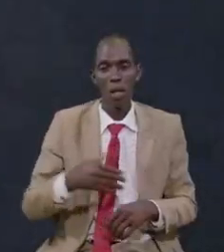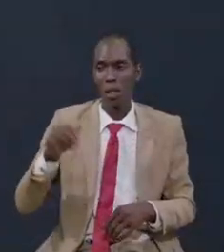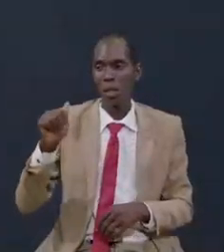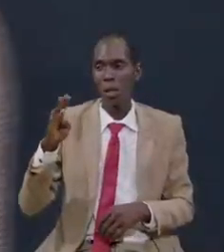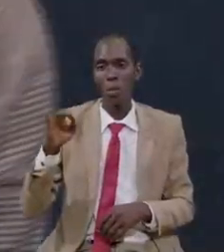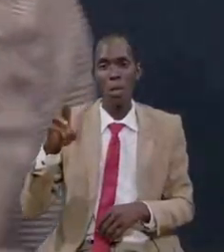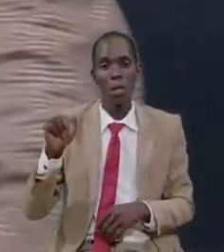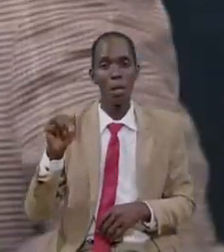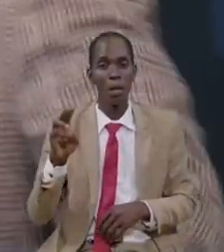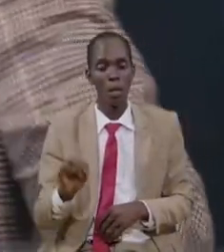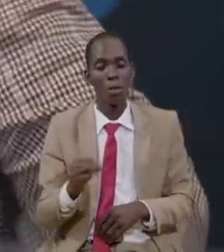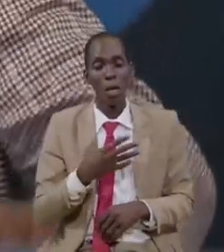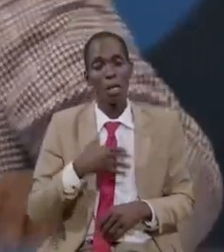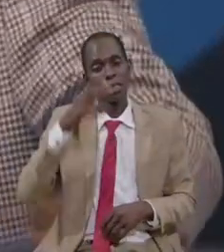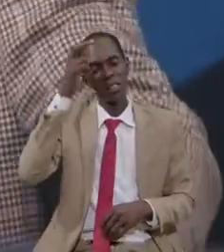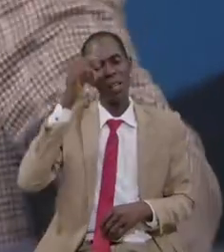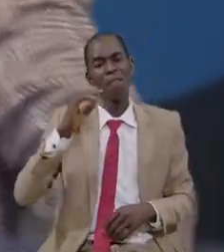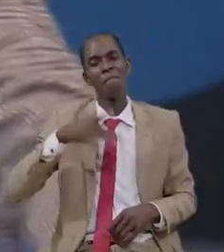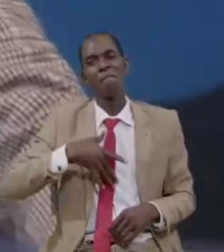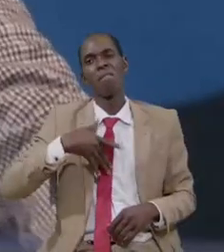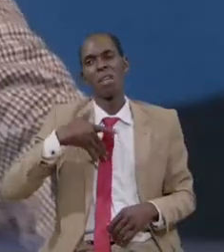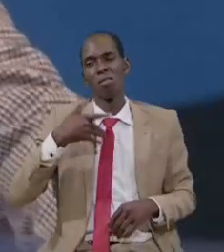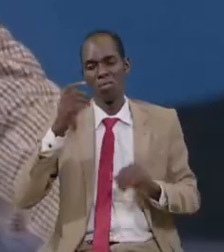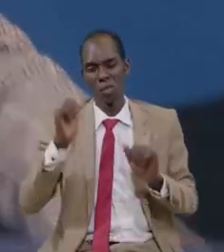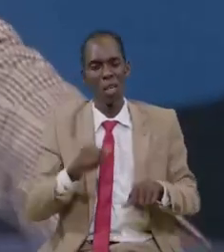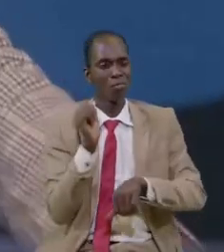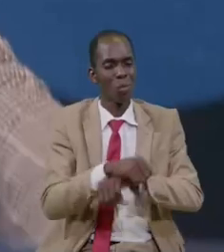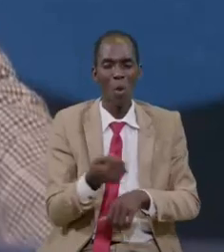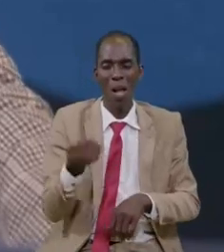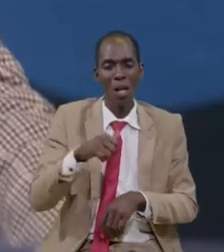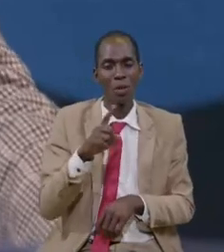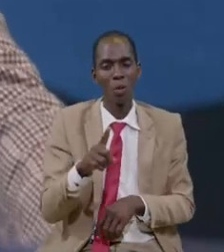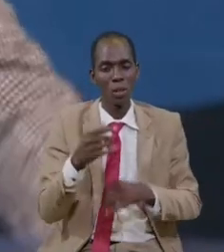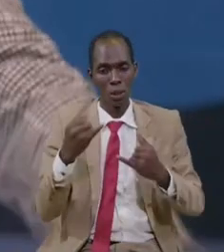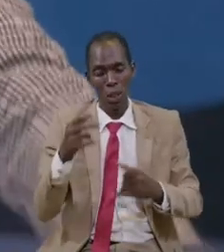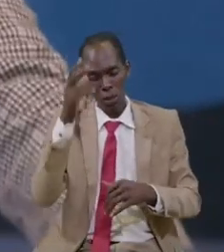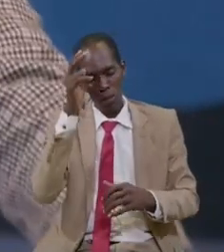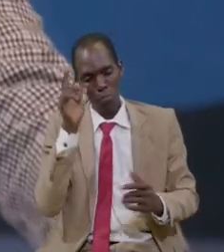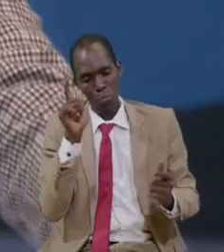comment. Et il est venu à Jésus. Et il a dit, si.